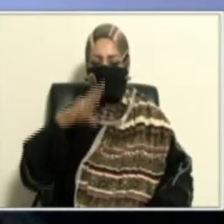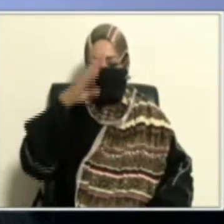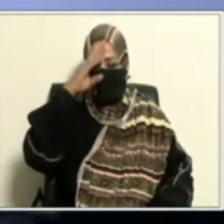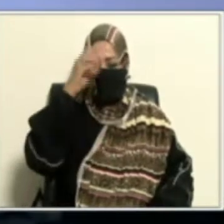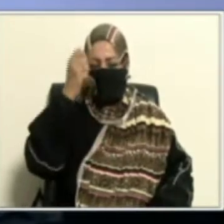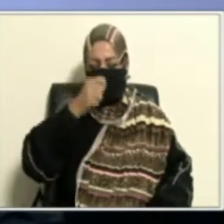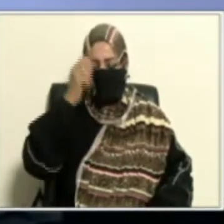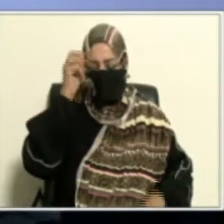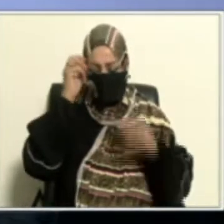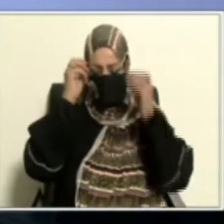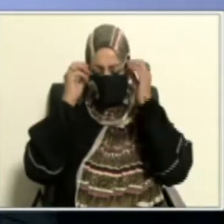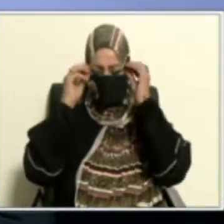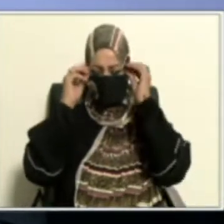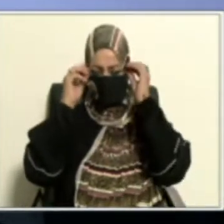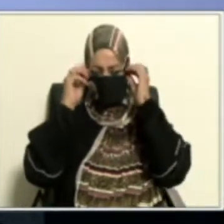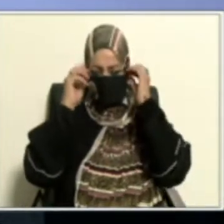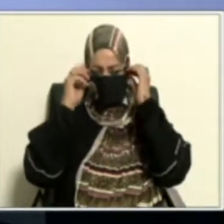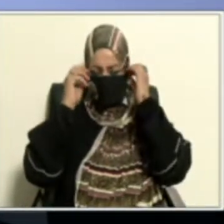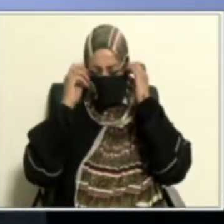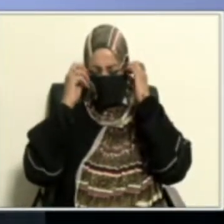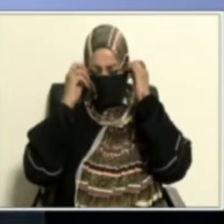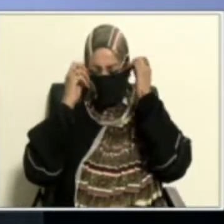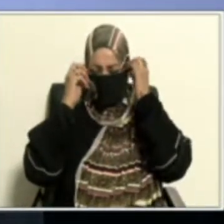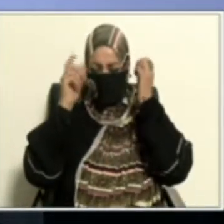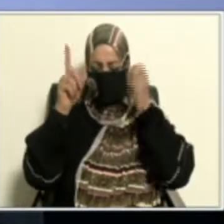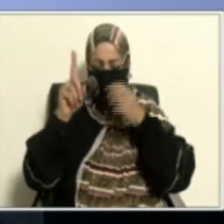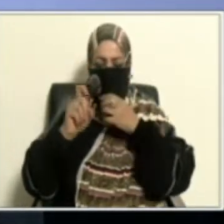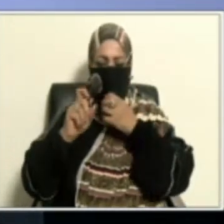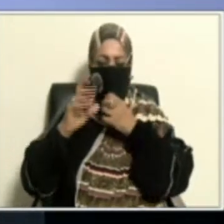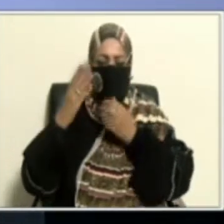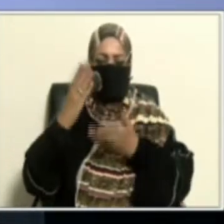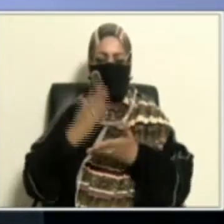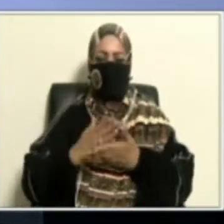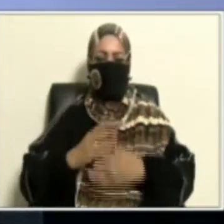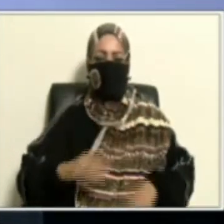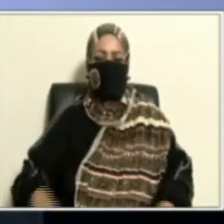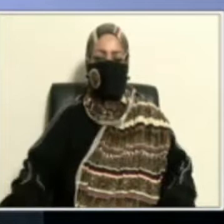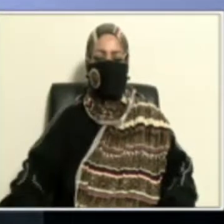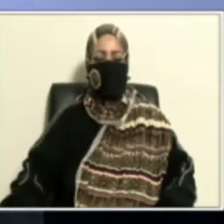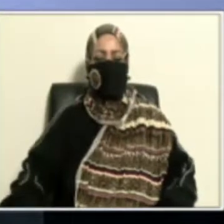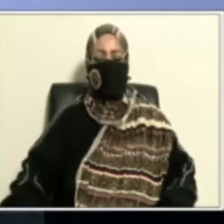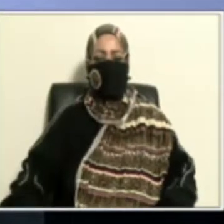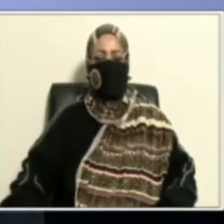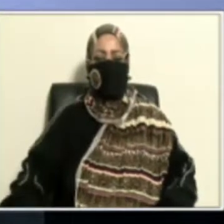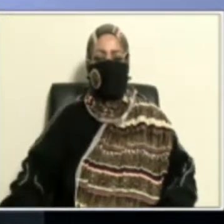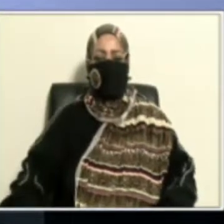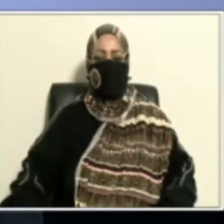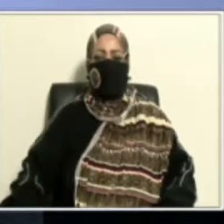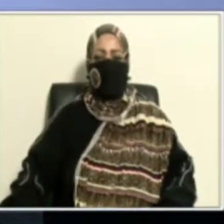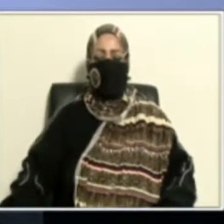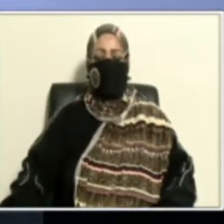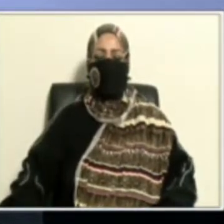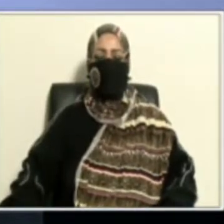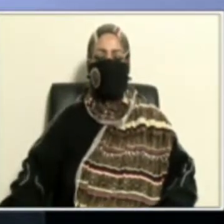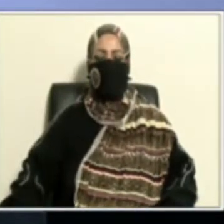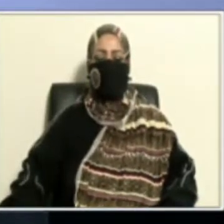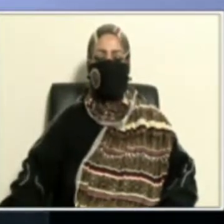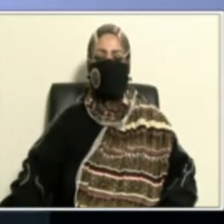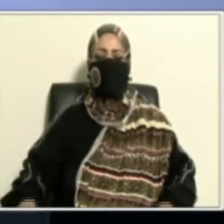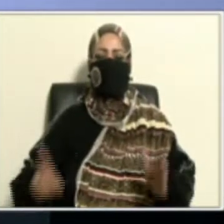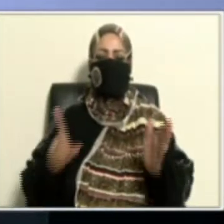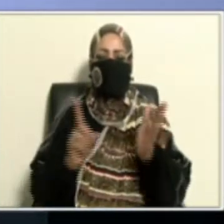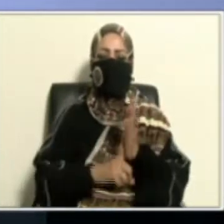إذن الشرط الأول في مسألة المرابحة أن يكون هناك مراقب شرعي أو لجنة شرعية